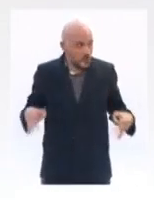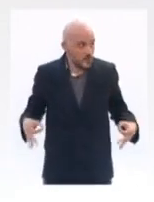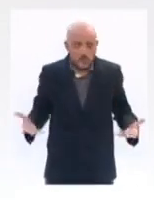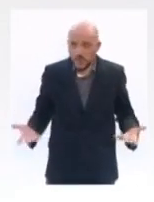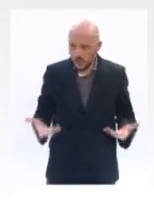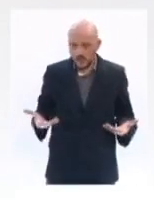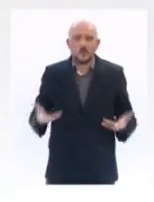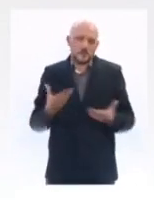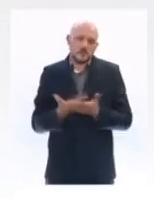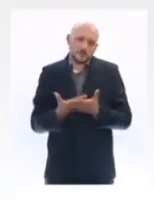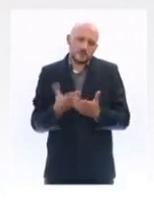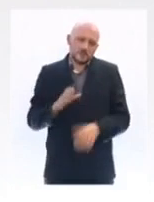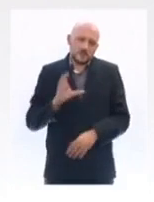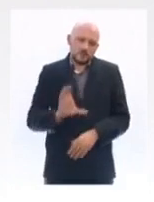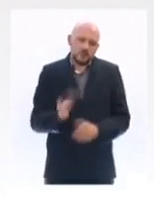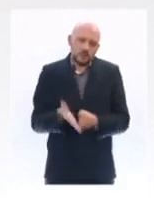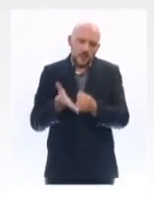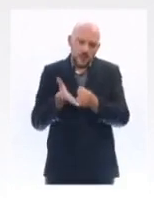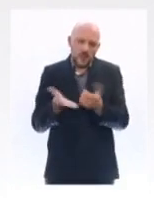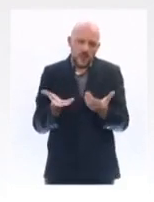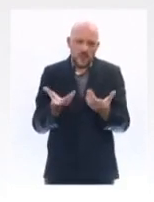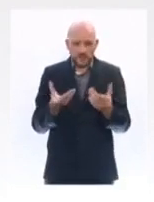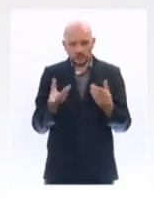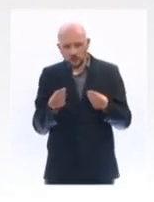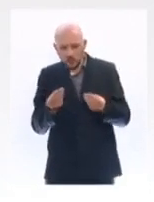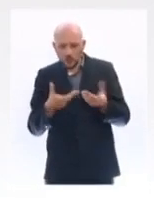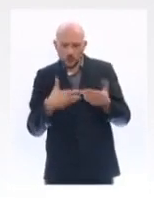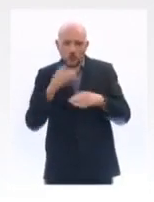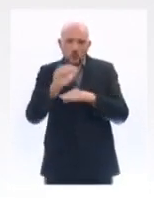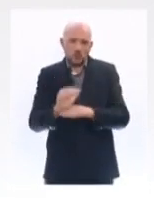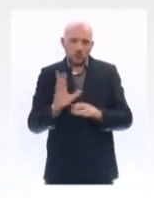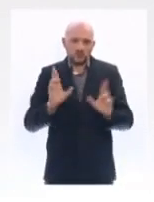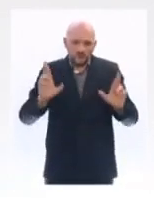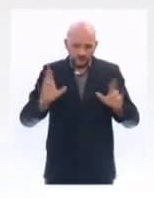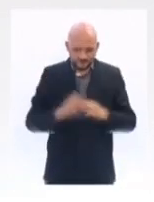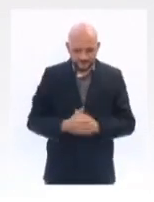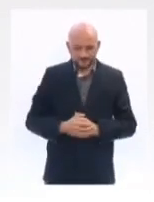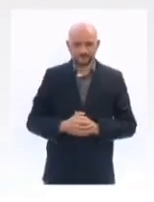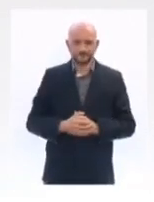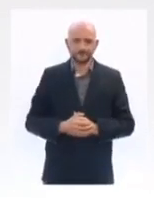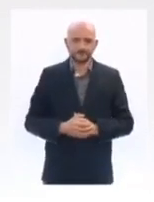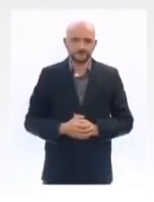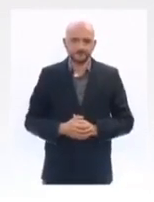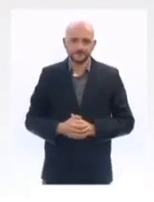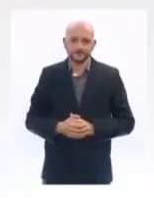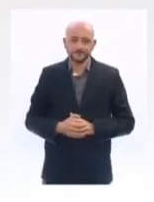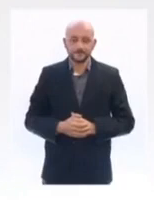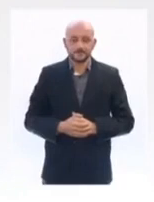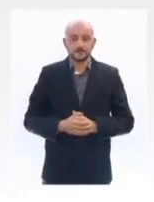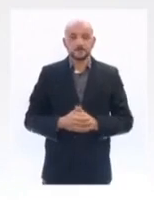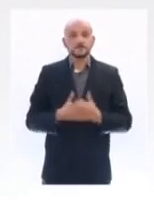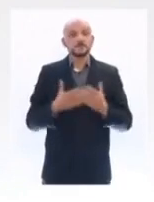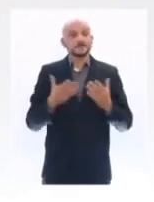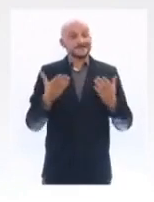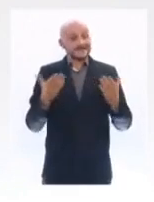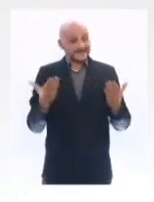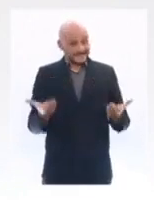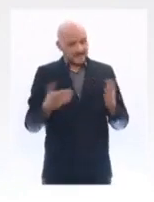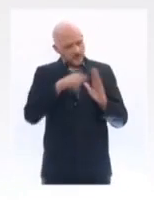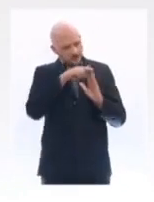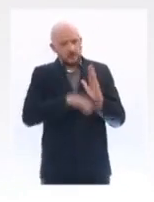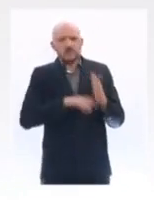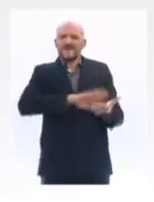de solidarité. C'est l'équivalent de ce qui a été dépensé pour le fonds de solidarité depuis le mois de mars. En un mois, nous allons